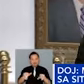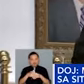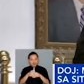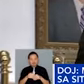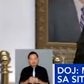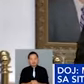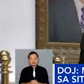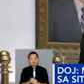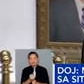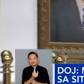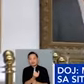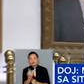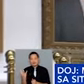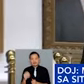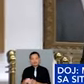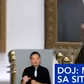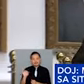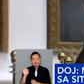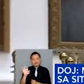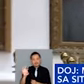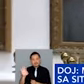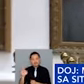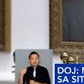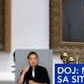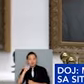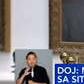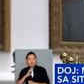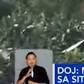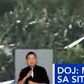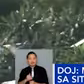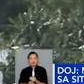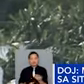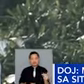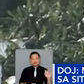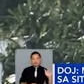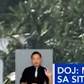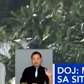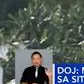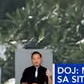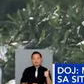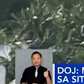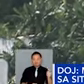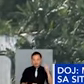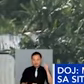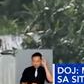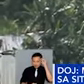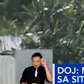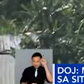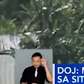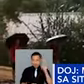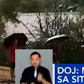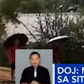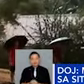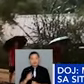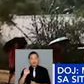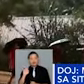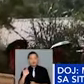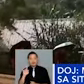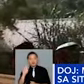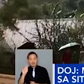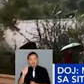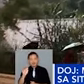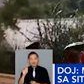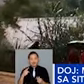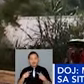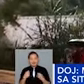child bride habang 3 naman ang child groom. Tinawag ito ni Remulla bilang common law relationships o live-in dahil wala